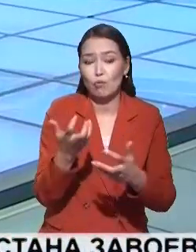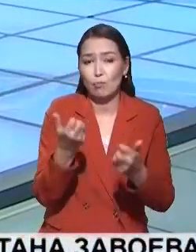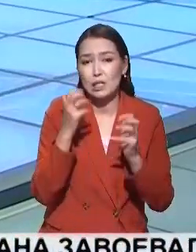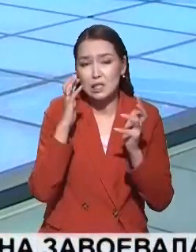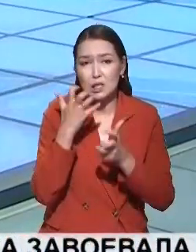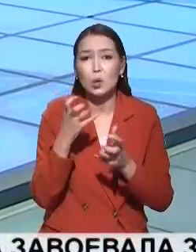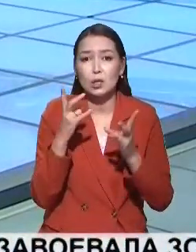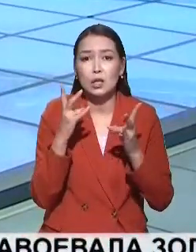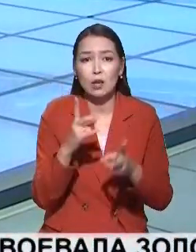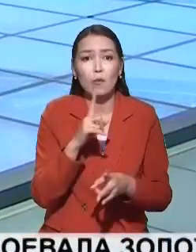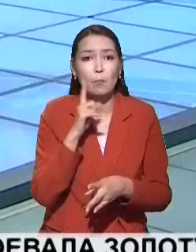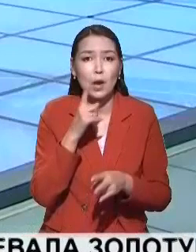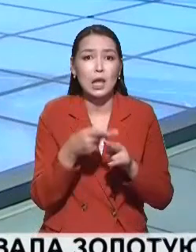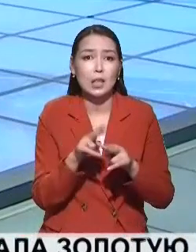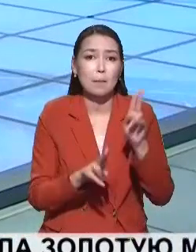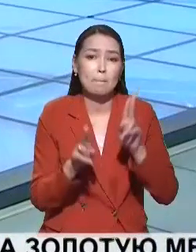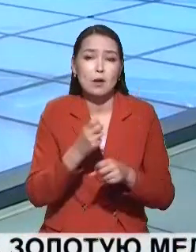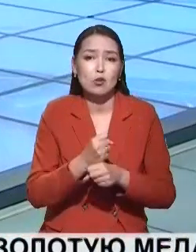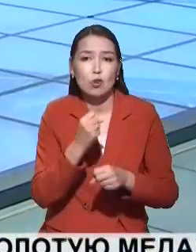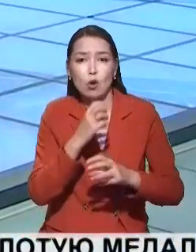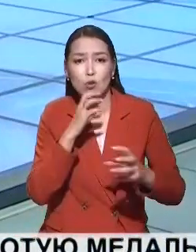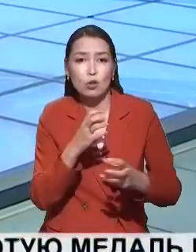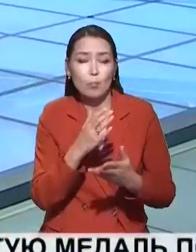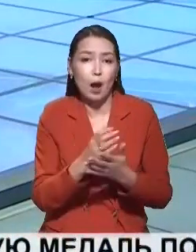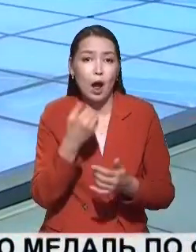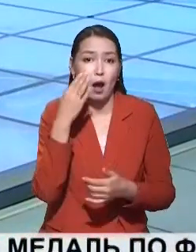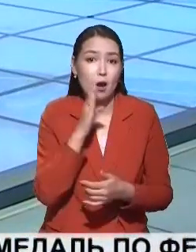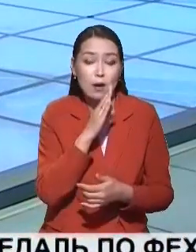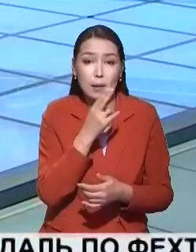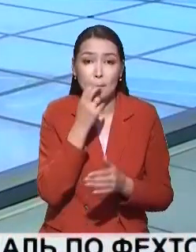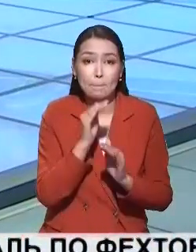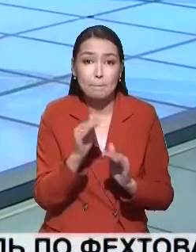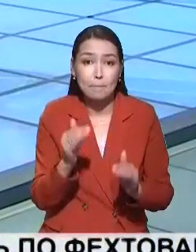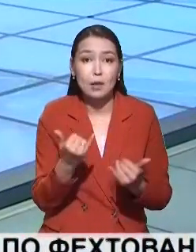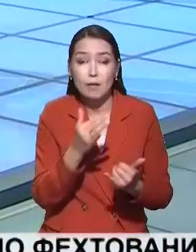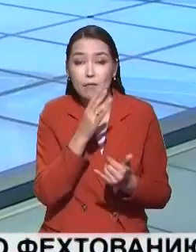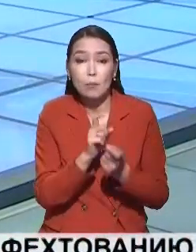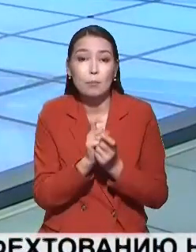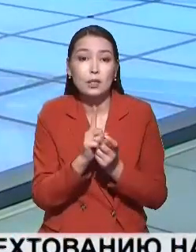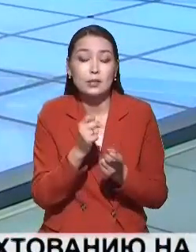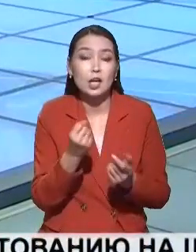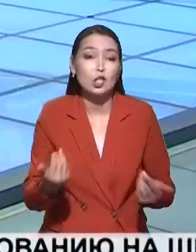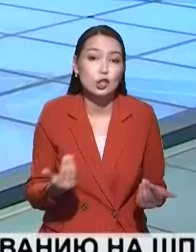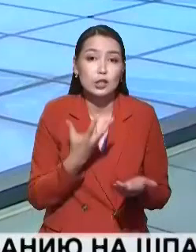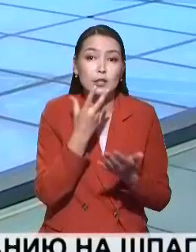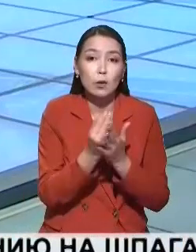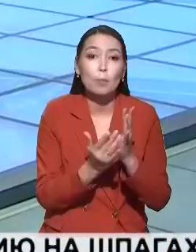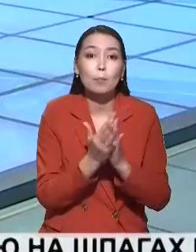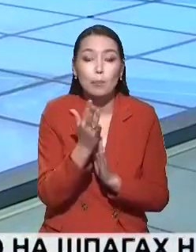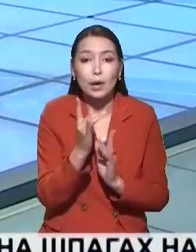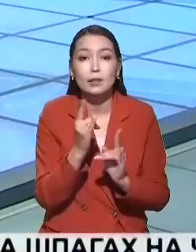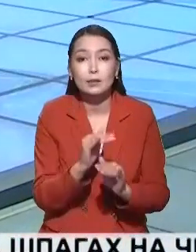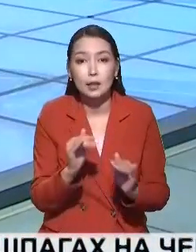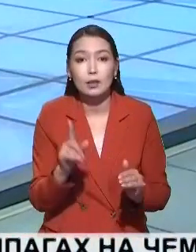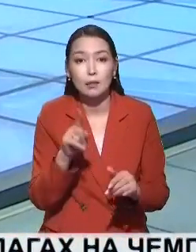травмы. Молодежь эти правила жестко соблюдают, а вот родители малолетних детей тем временем боятся за жизни своих подрастающих чад. И